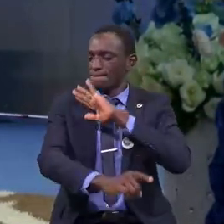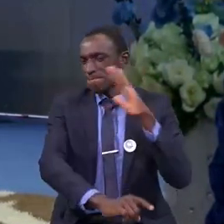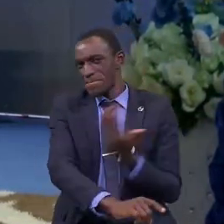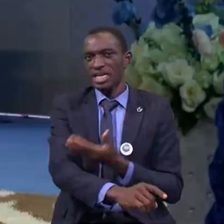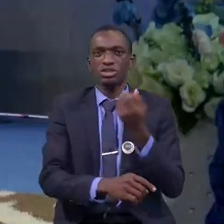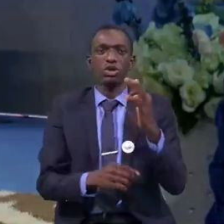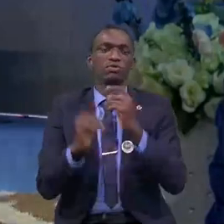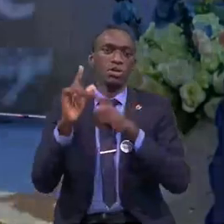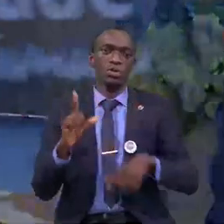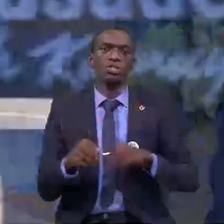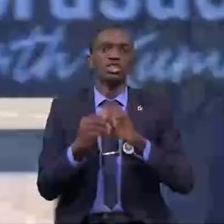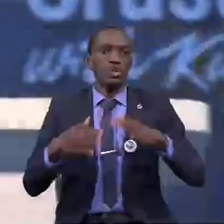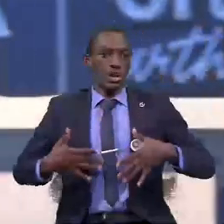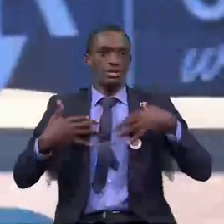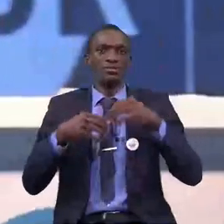ta vie.